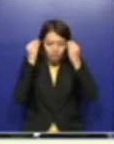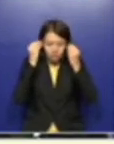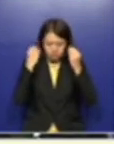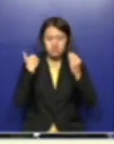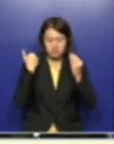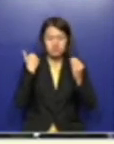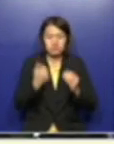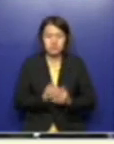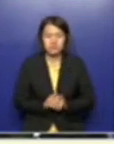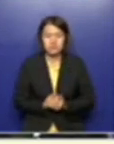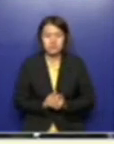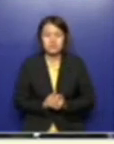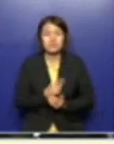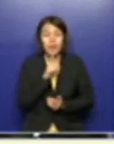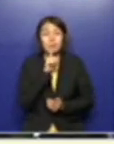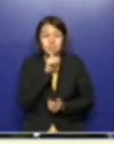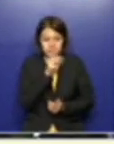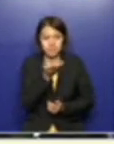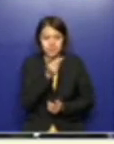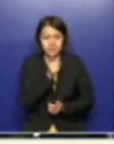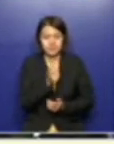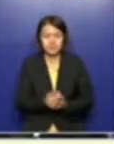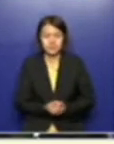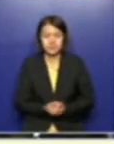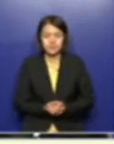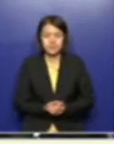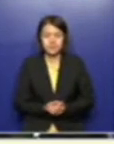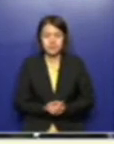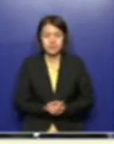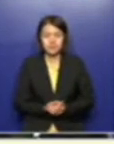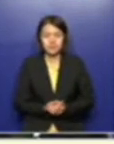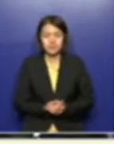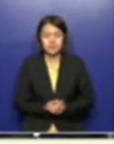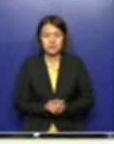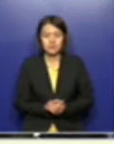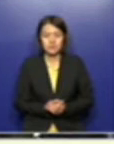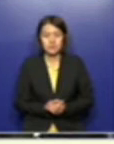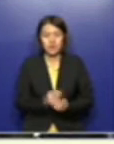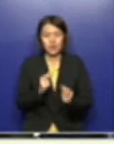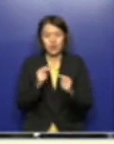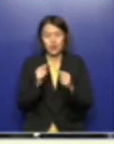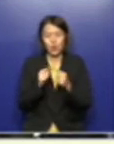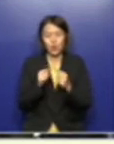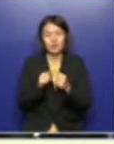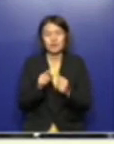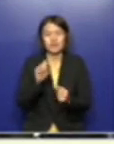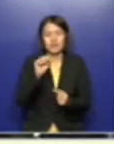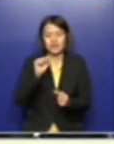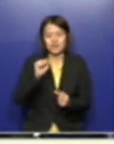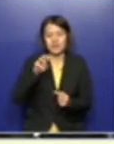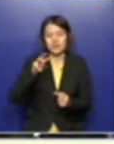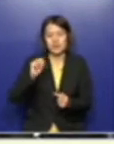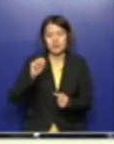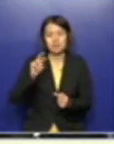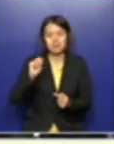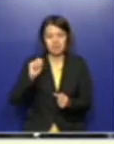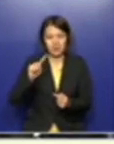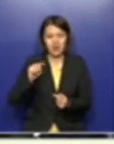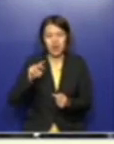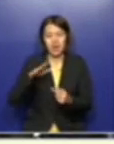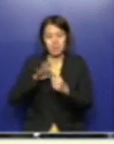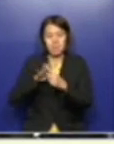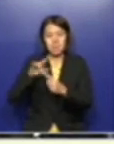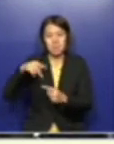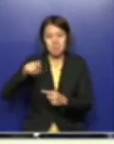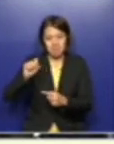านประธานครับ ถามได้ครับ เพื่อให้เข้าใจตรงกันแบบนี้เรื่องของสมณเพศนะครับหมายว่าเพศของพระภิกษุนี่สาม